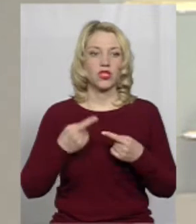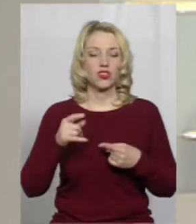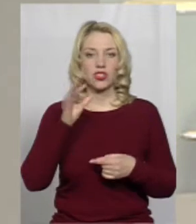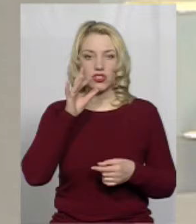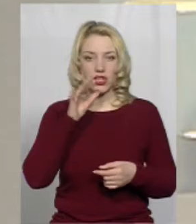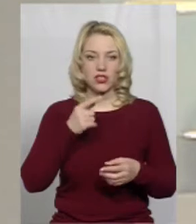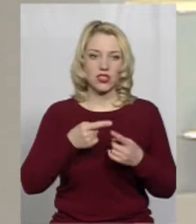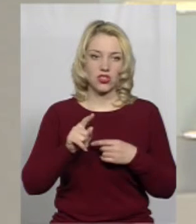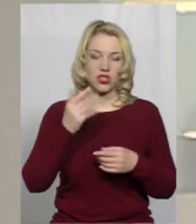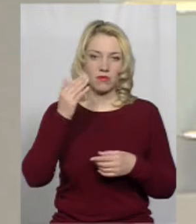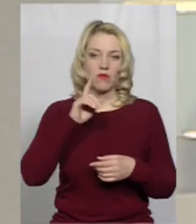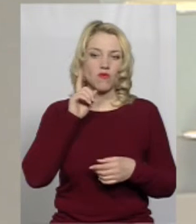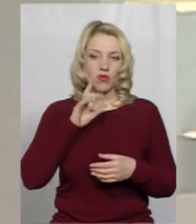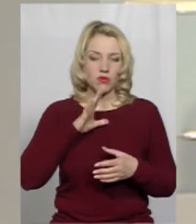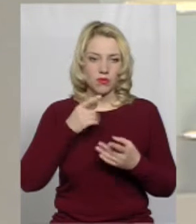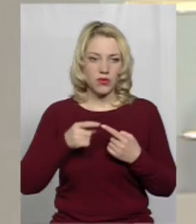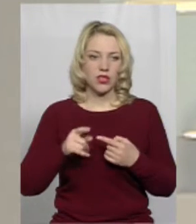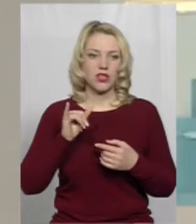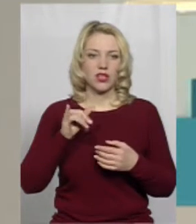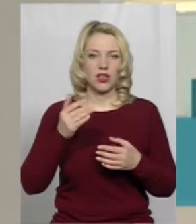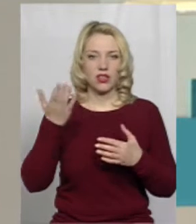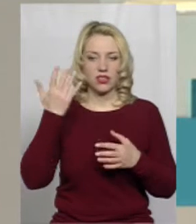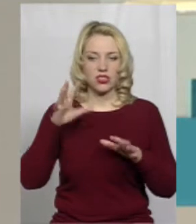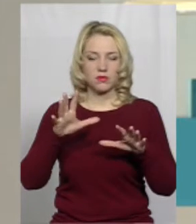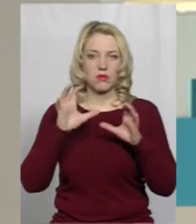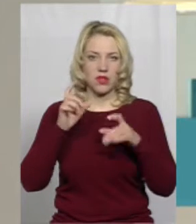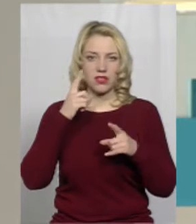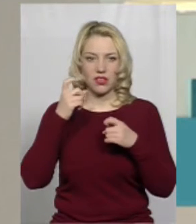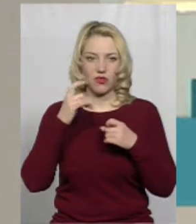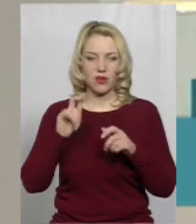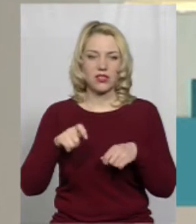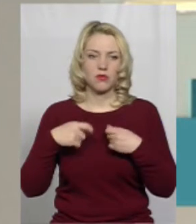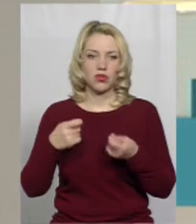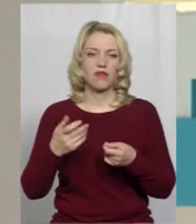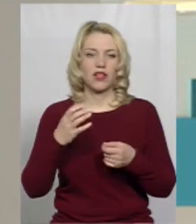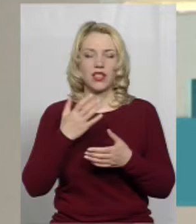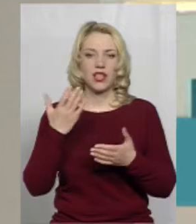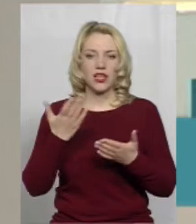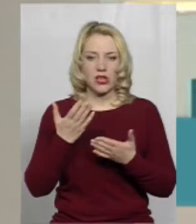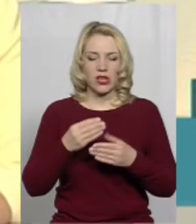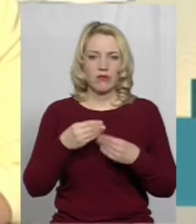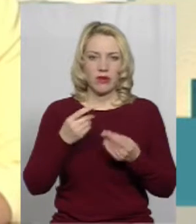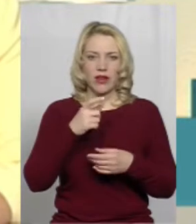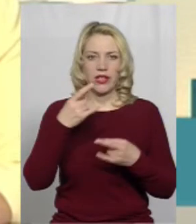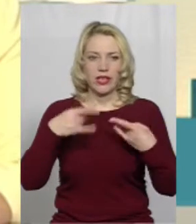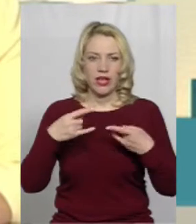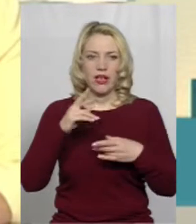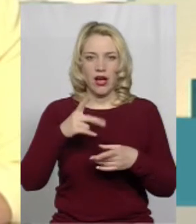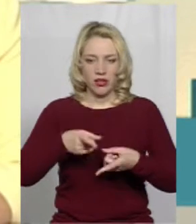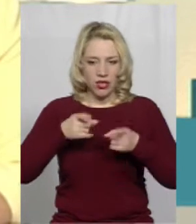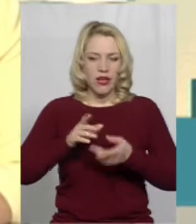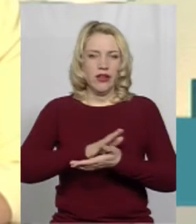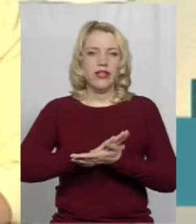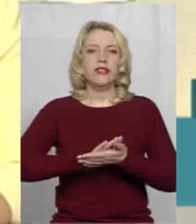інший час, їхня молодість пройшла. І тоді сприймалася інформація, яку подавали засоби масової інформації, ну, як